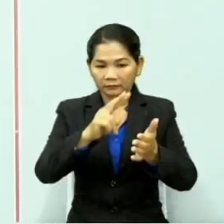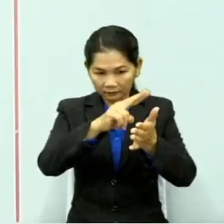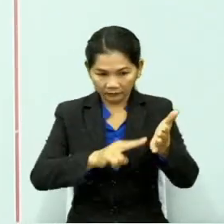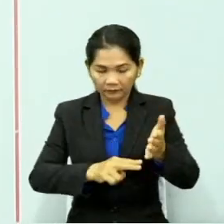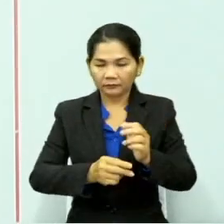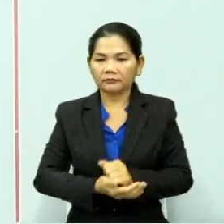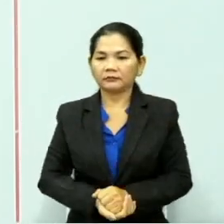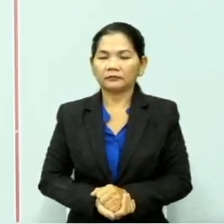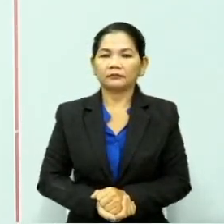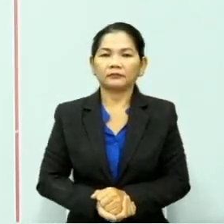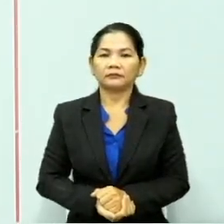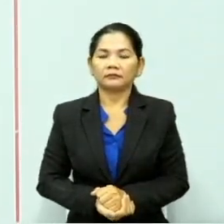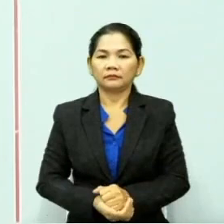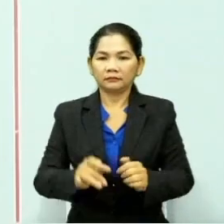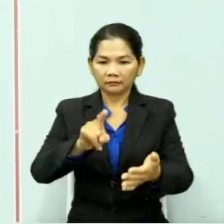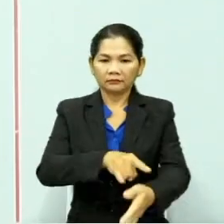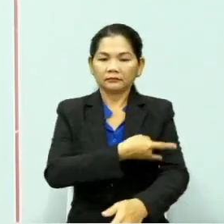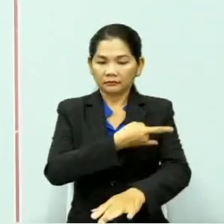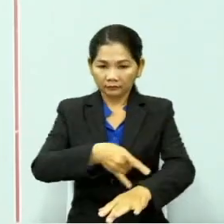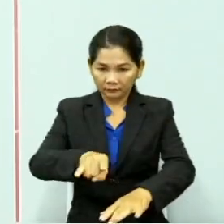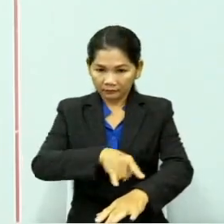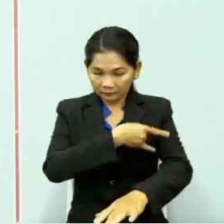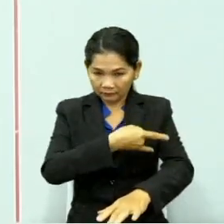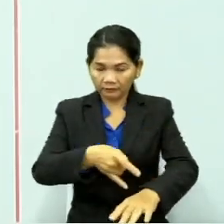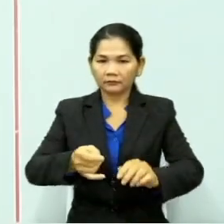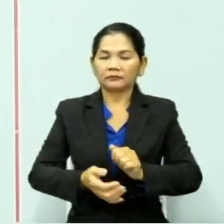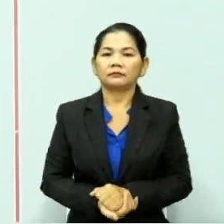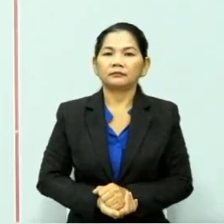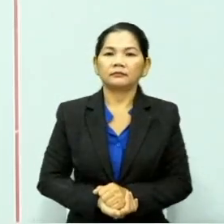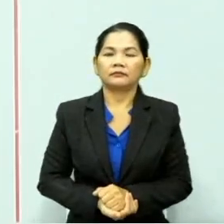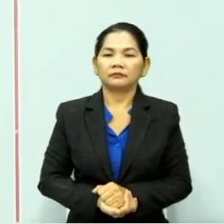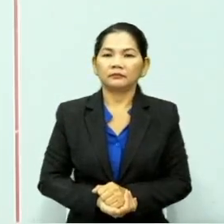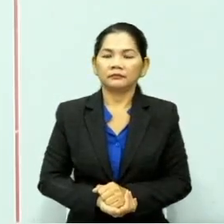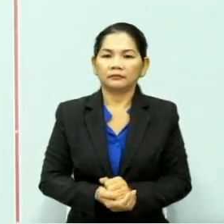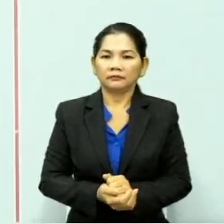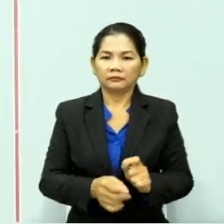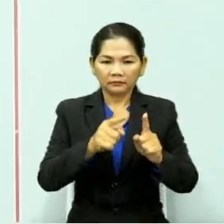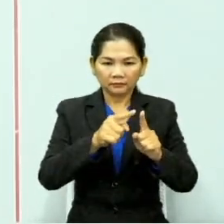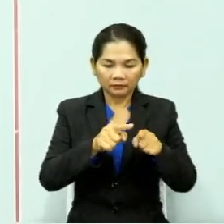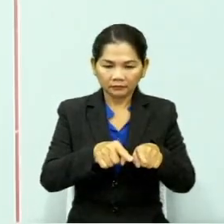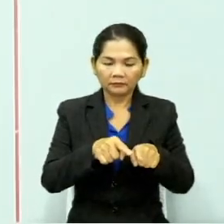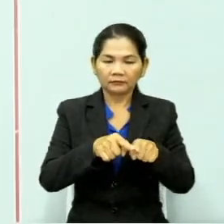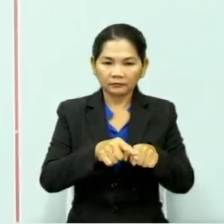nàn mê sốt bát cá kệ tệ